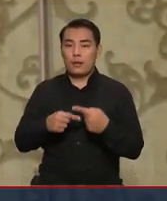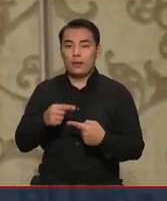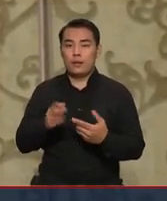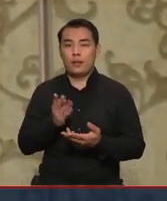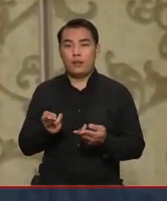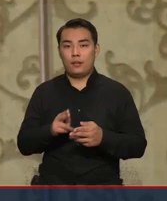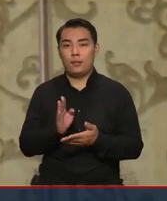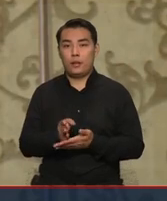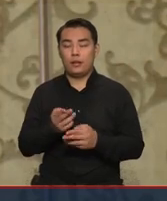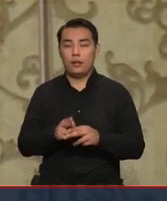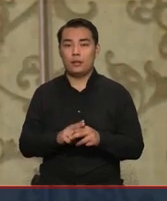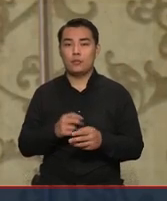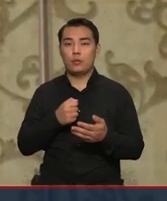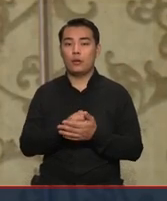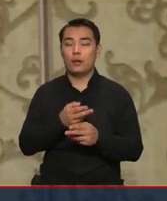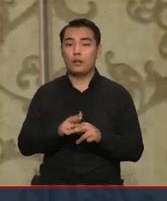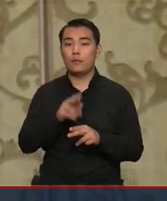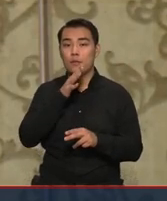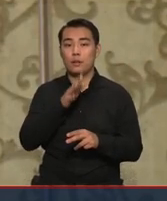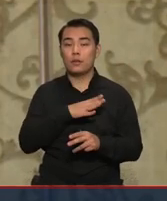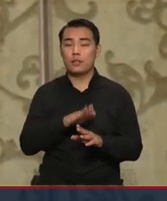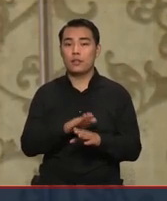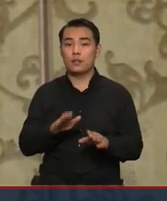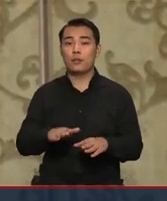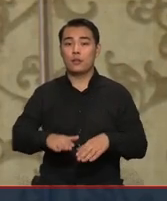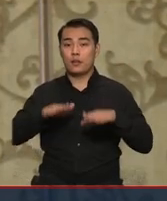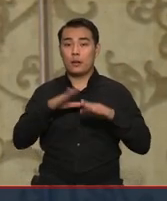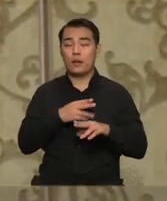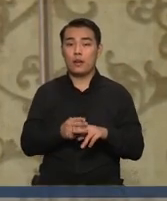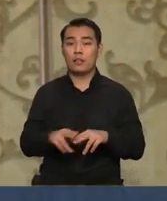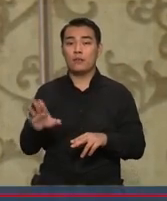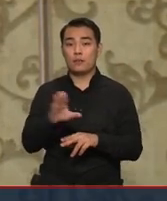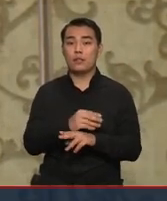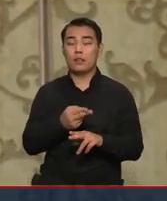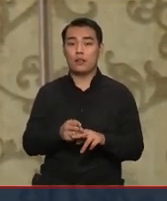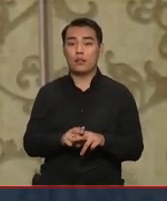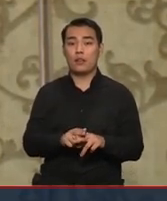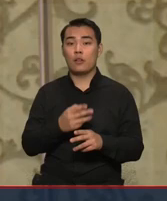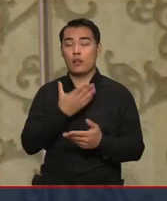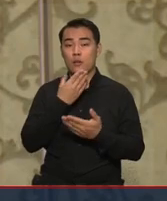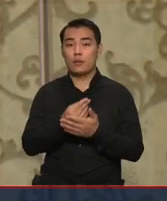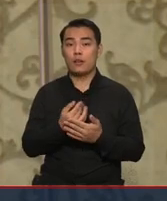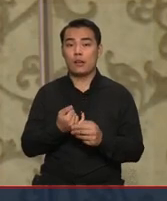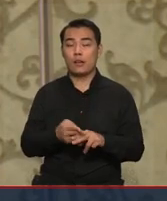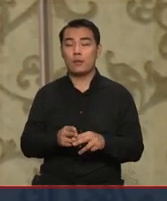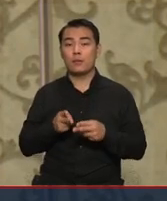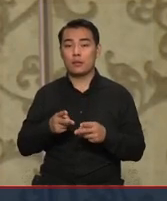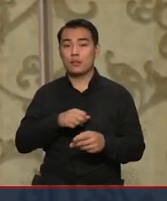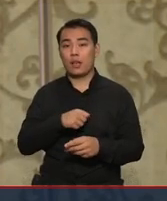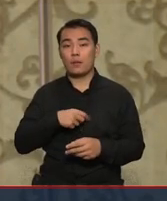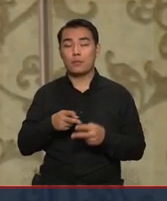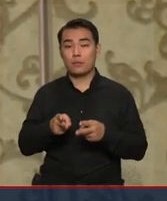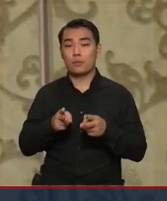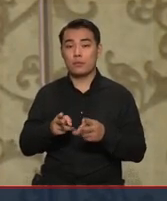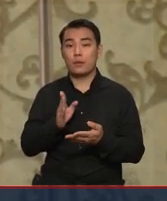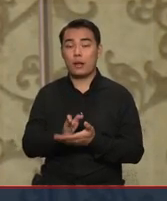осы уақытқа дейін жақтық енді. Балдар өсірдік, қыздар өсірдік, солардың бәрі де осы өзіміздің жаққан отымызды осы уақытқа дейін жағып келатыр